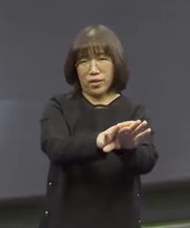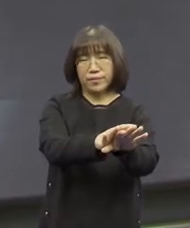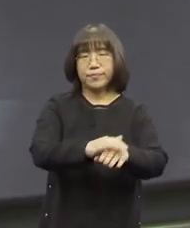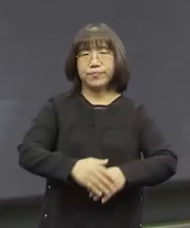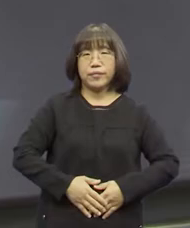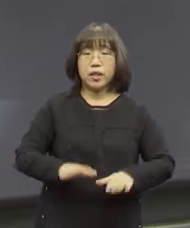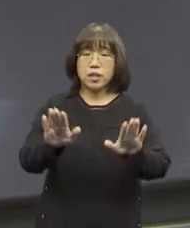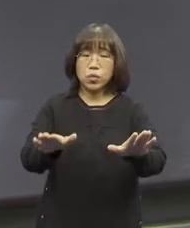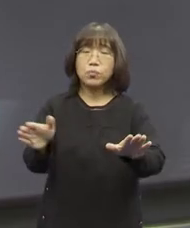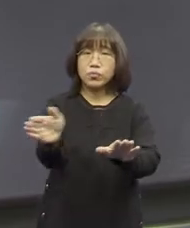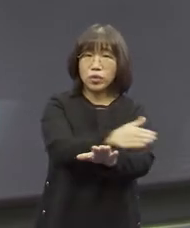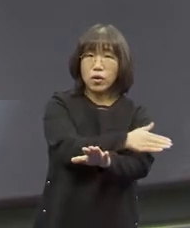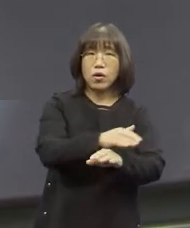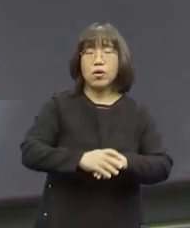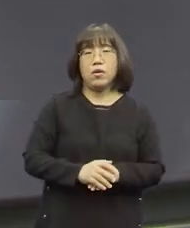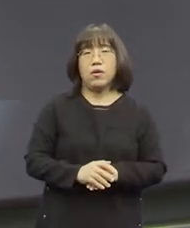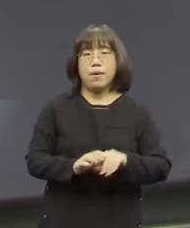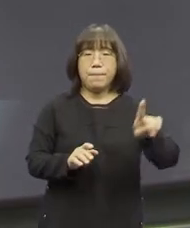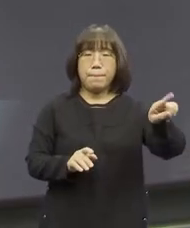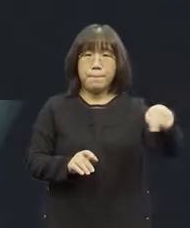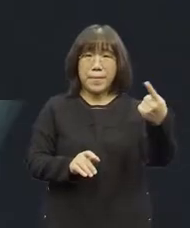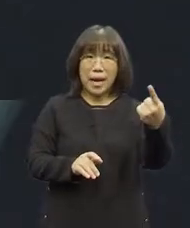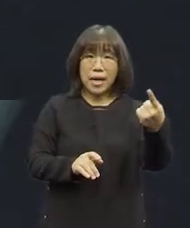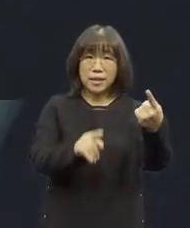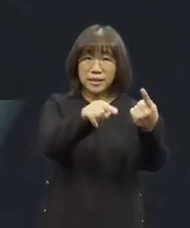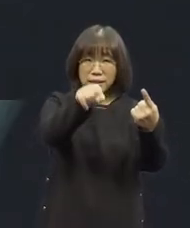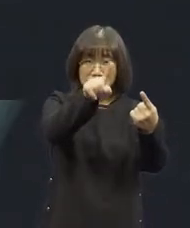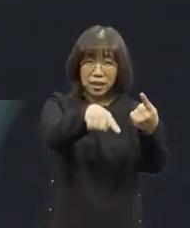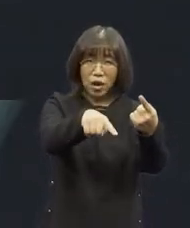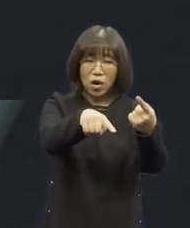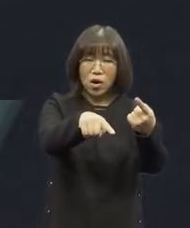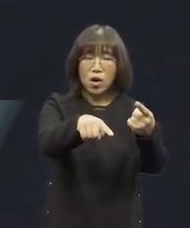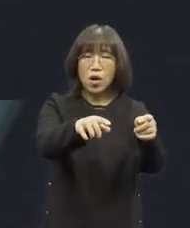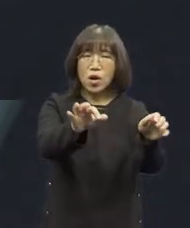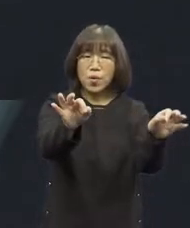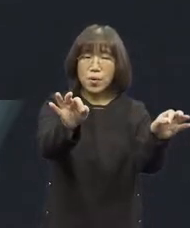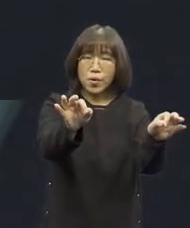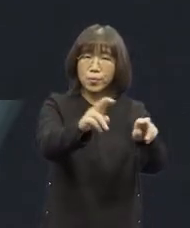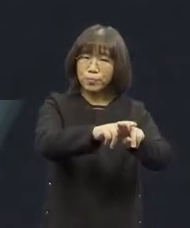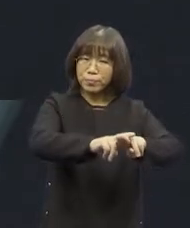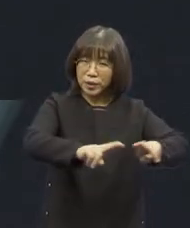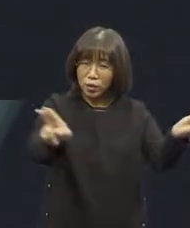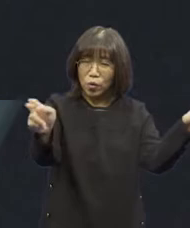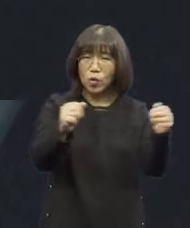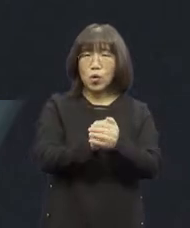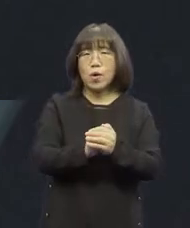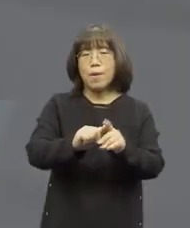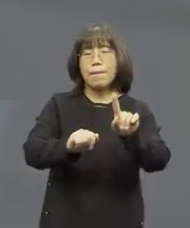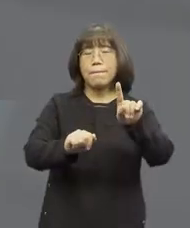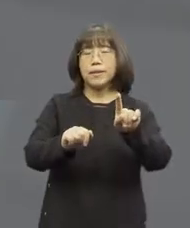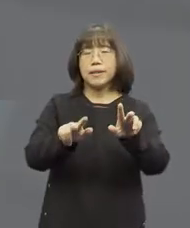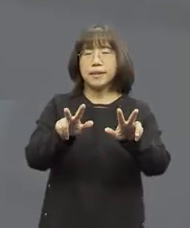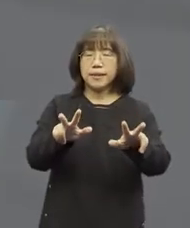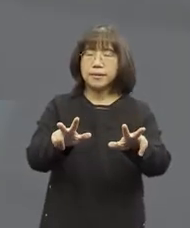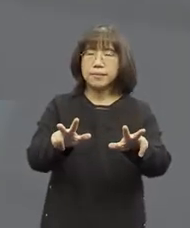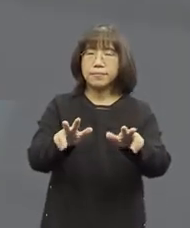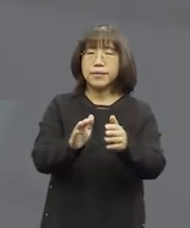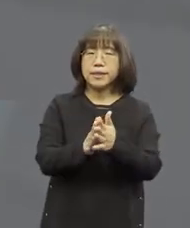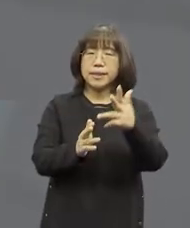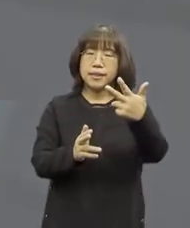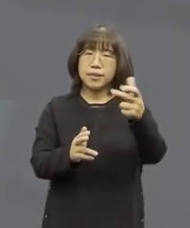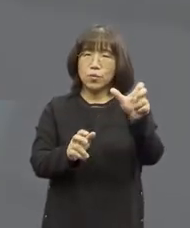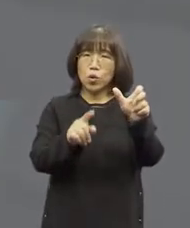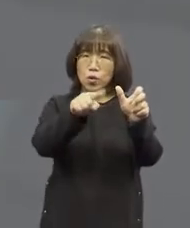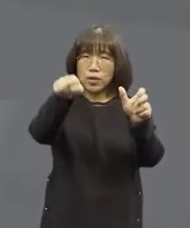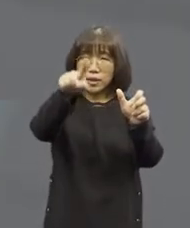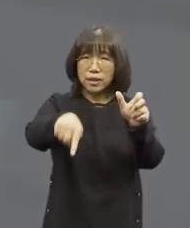했습니다. 이달부터 100리터짜리 봉투 제작을 중단하고 현재 판매 중인 봉투까지만 사용할 수 있습니다.